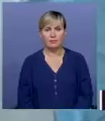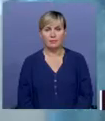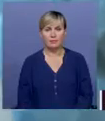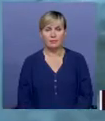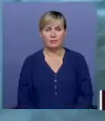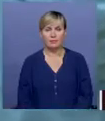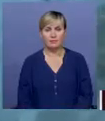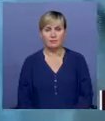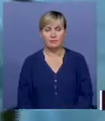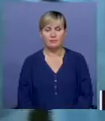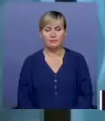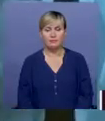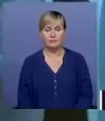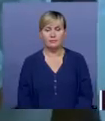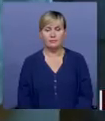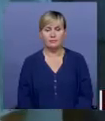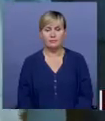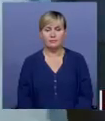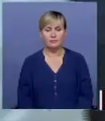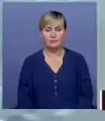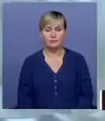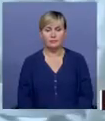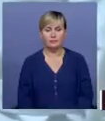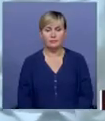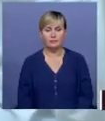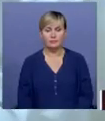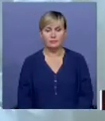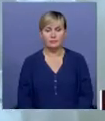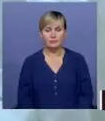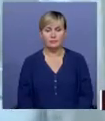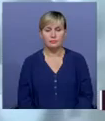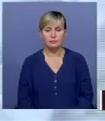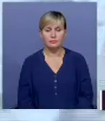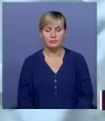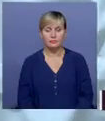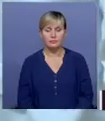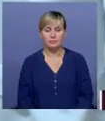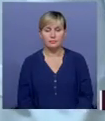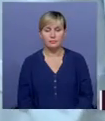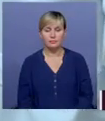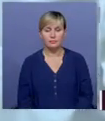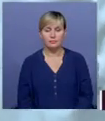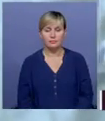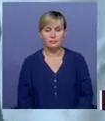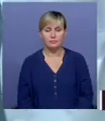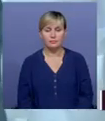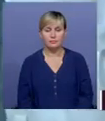Ремонт жасап беремиз, дарп хайдадан жөндеп беремиз. Ахшам үкіметмен тапсырған бойынша.